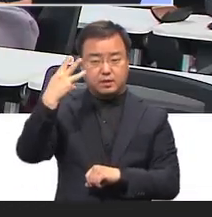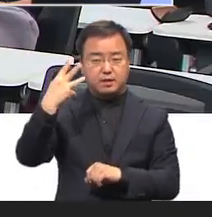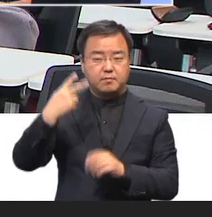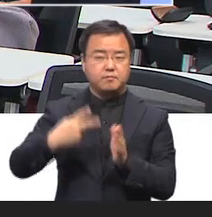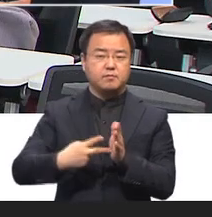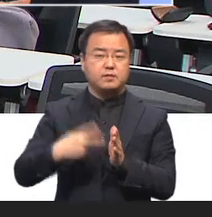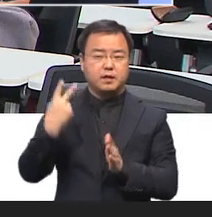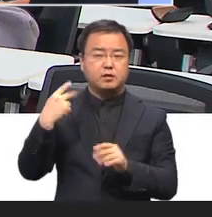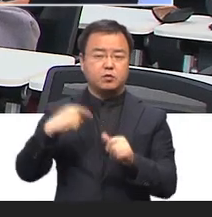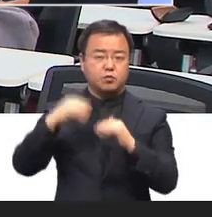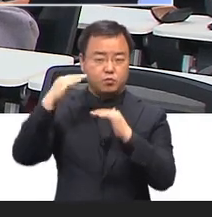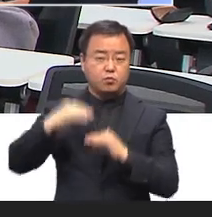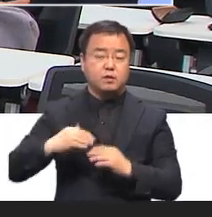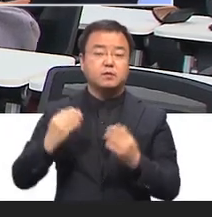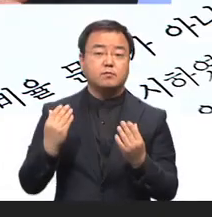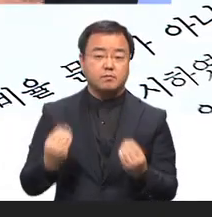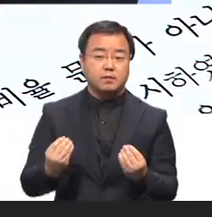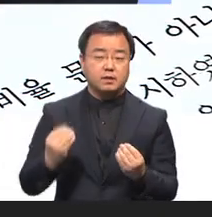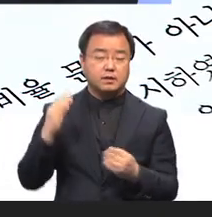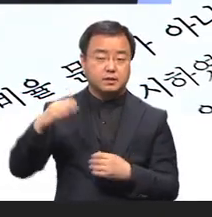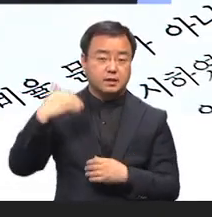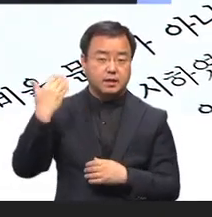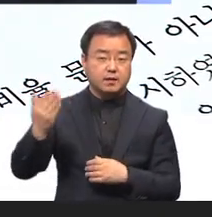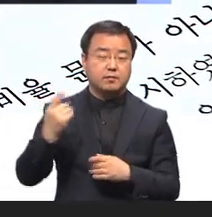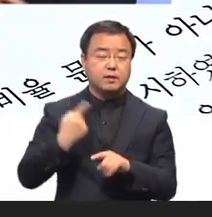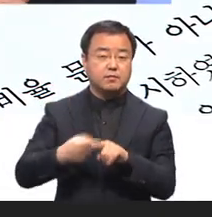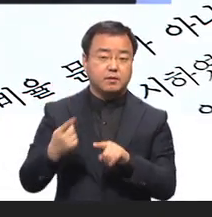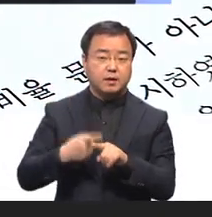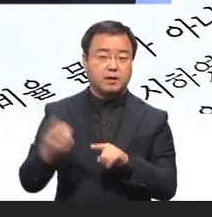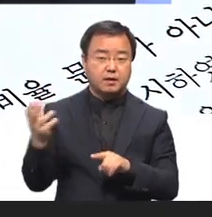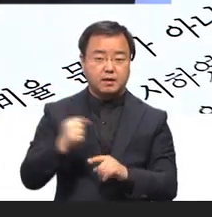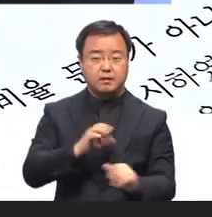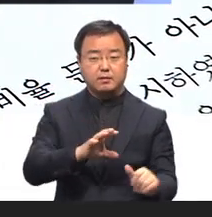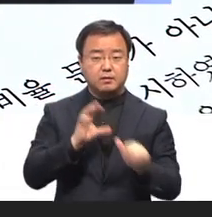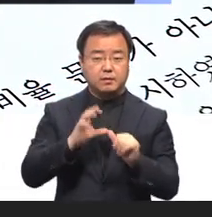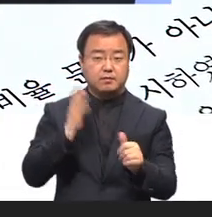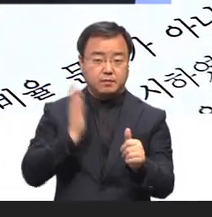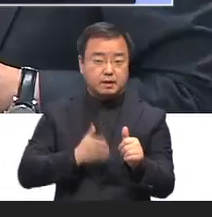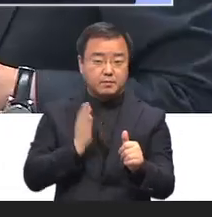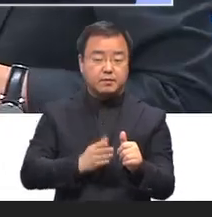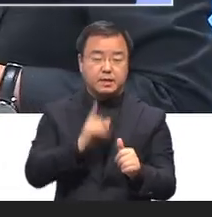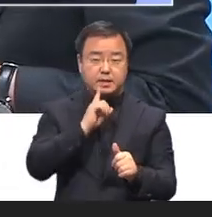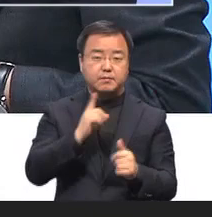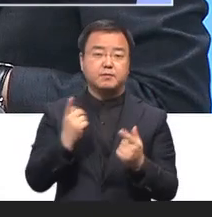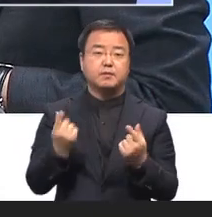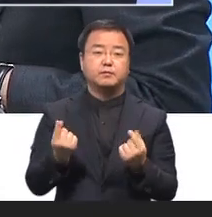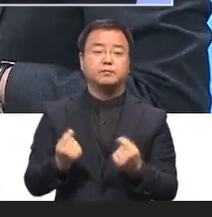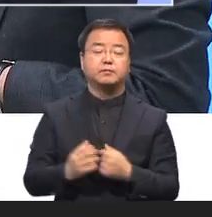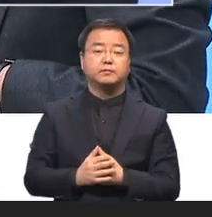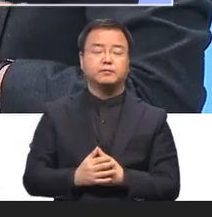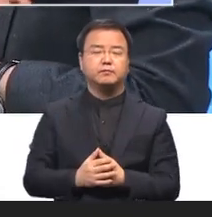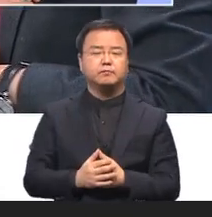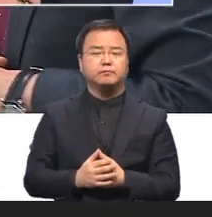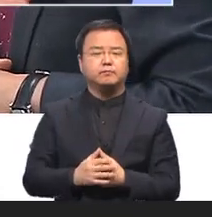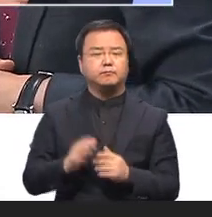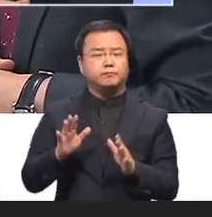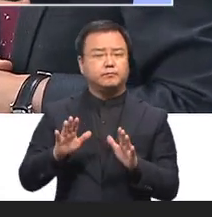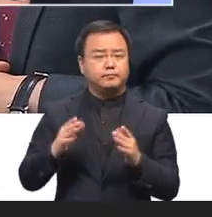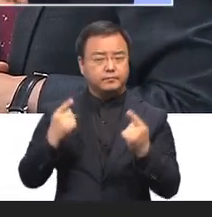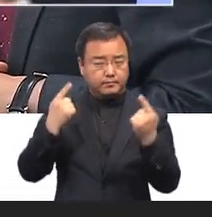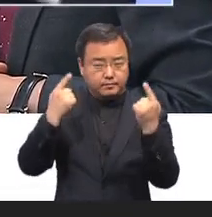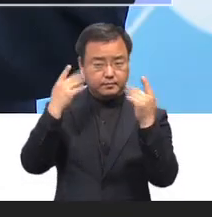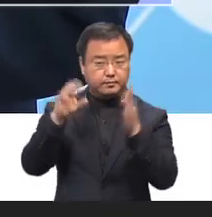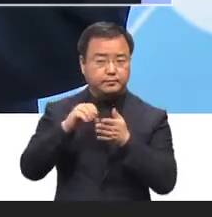좀 어느 정도 완료가 되고. 그것을 평가해가지고 입시에 반영하자 이런 의견인 것 같습니다. 그런데 이제 입시라는